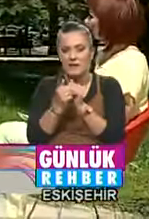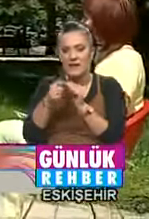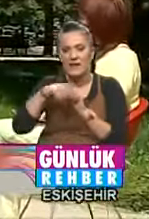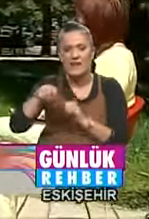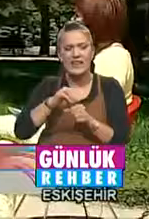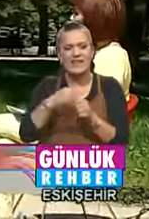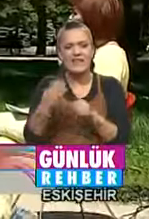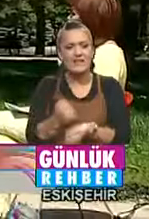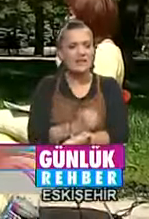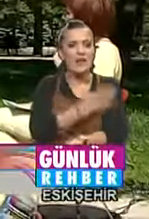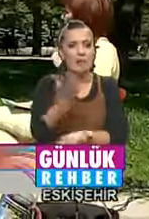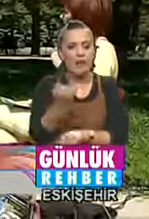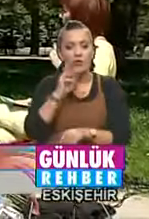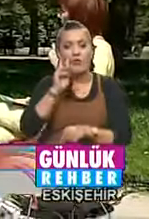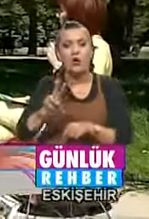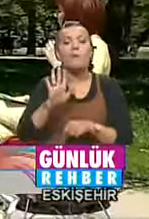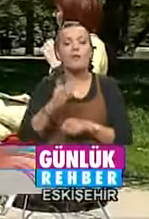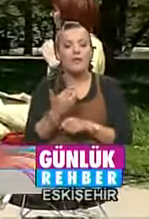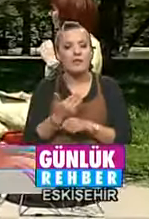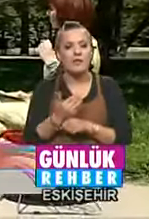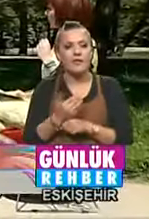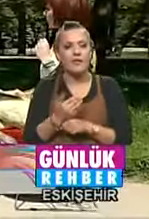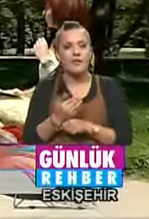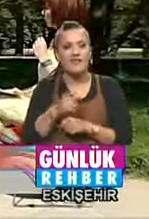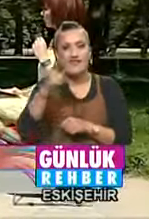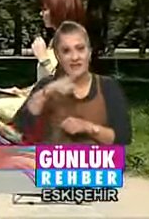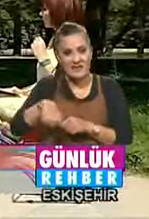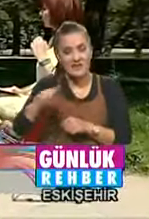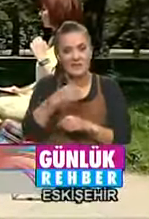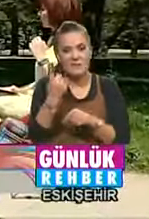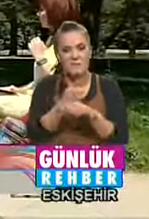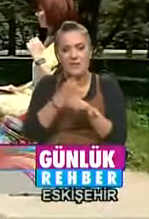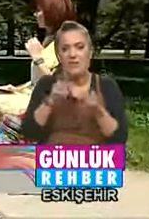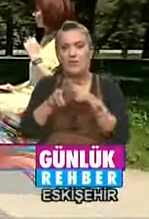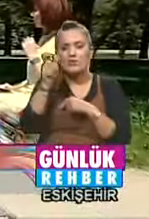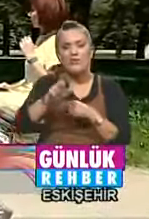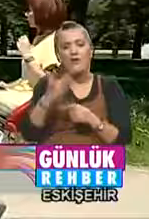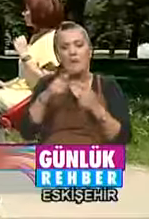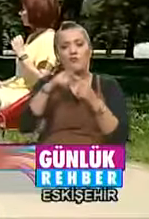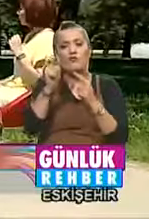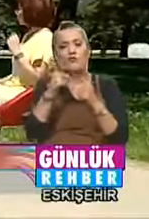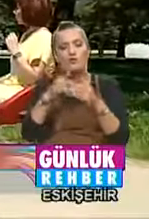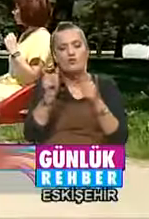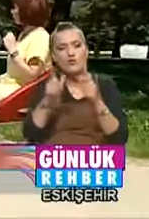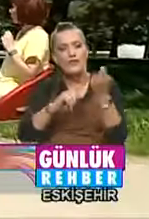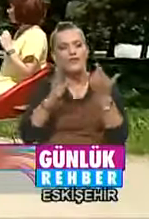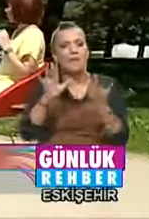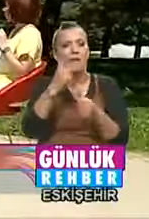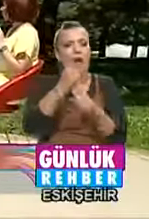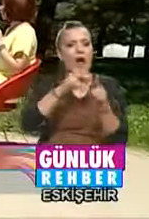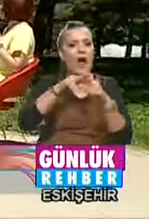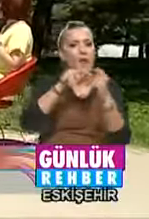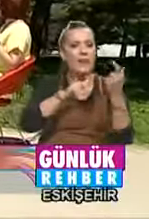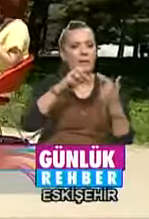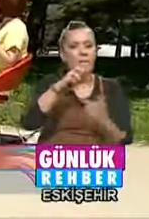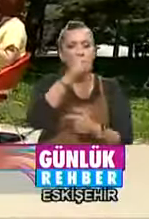birbirlerinden nasıl ilham aldıklarını görmeden, siz bir Yunus'un veya bir Füzuli'nin, bir Galip'in